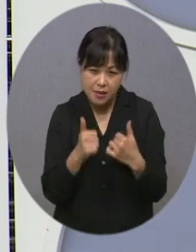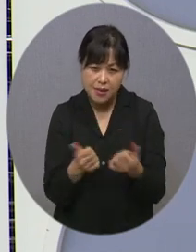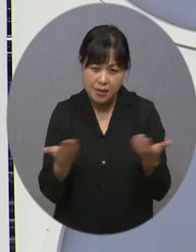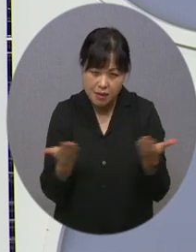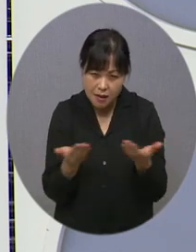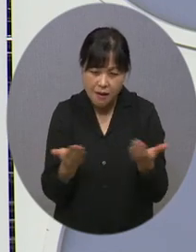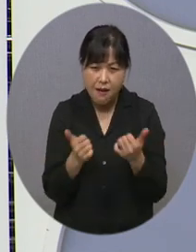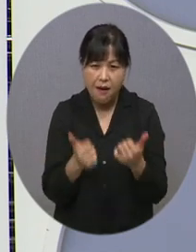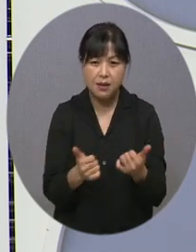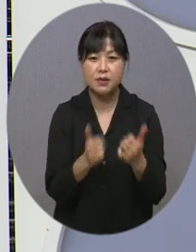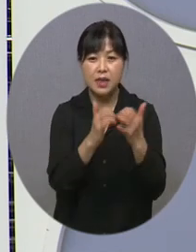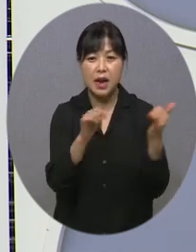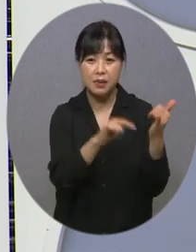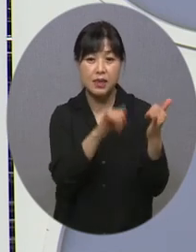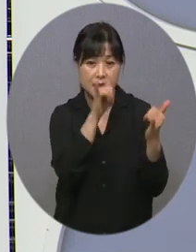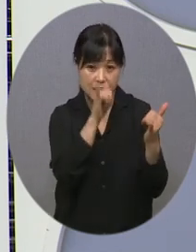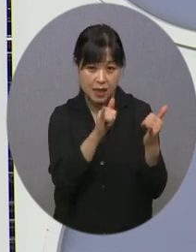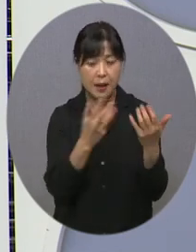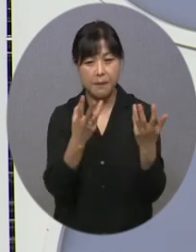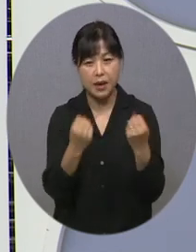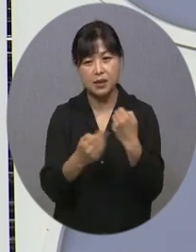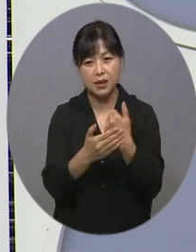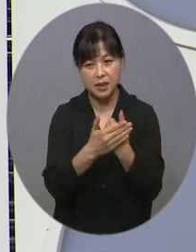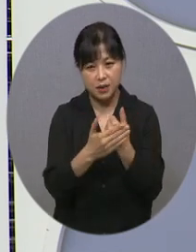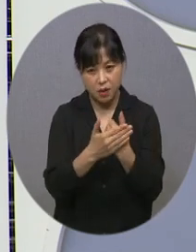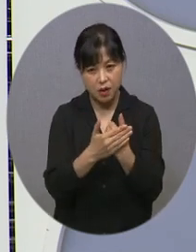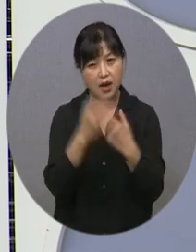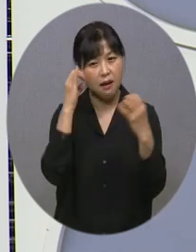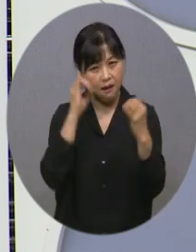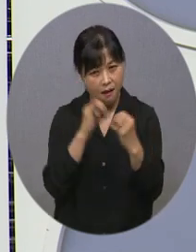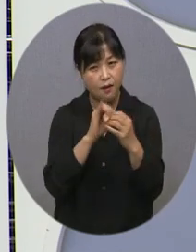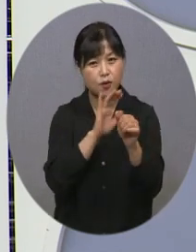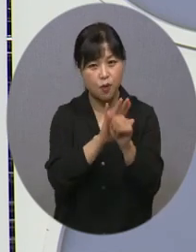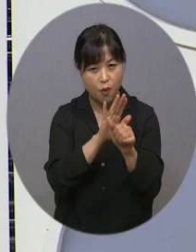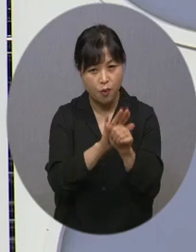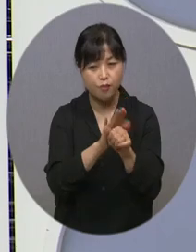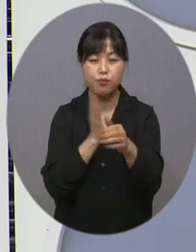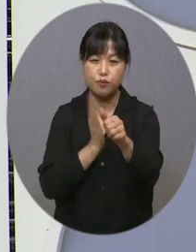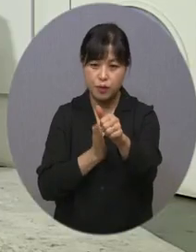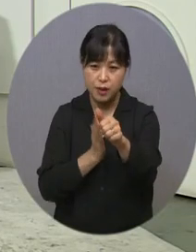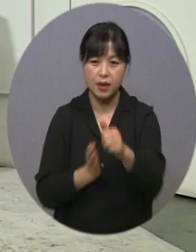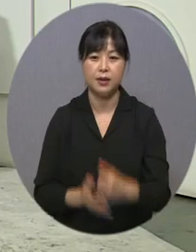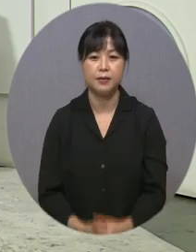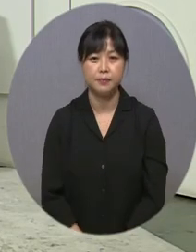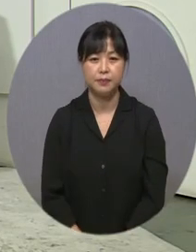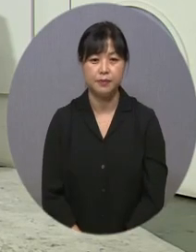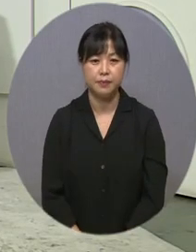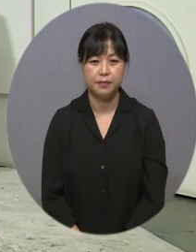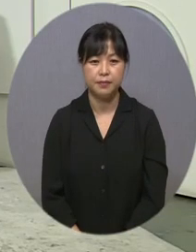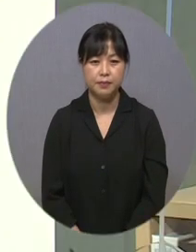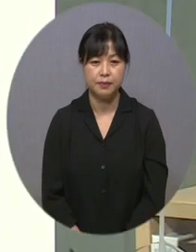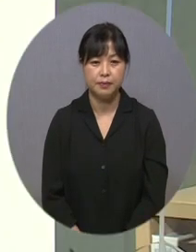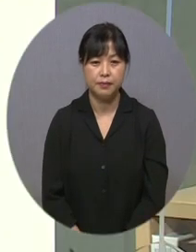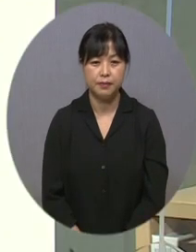주시고 많은 지원과 성원을 부탁드립니다. 네, 감사합니다. 네.